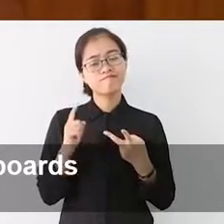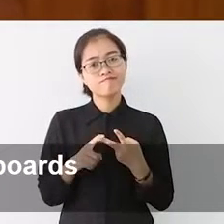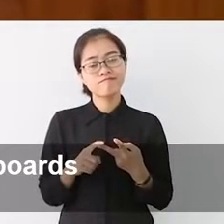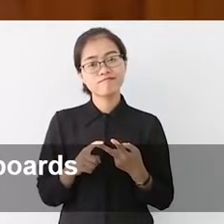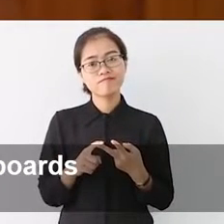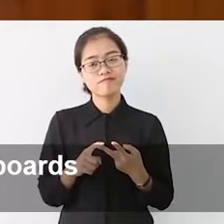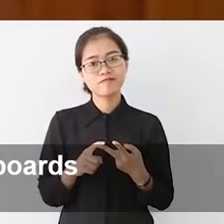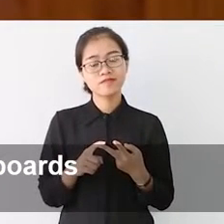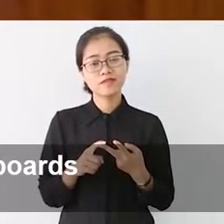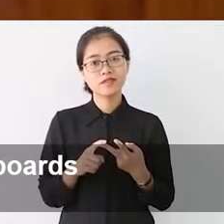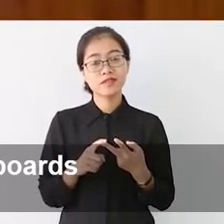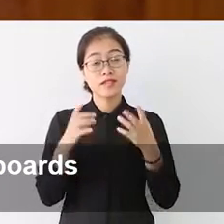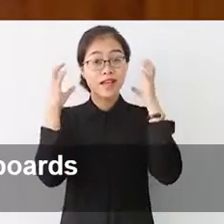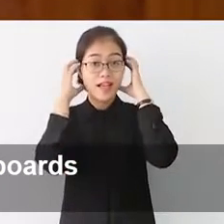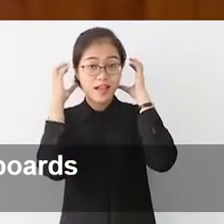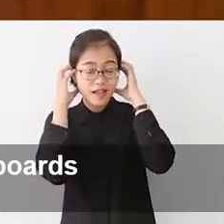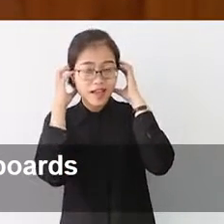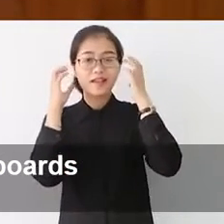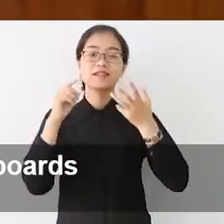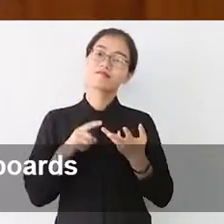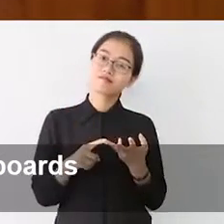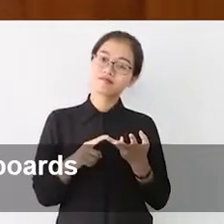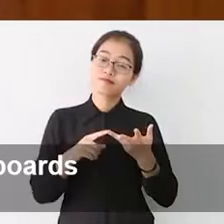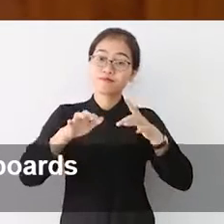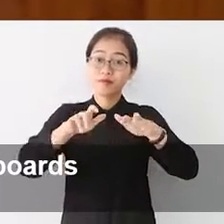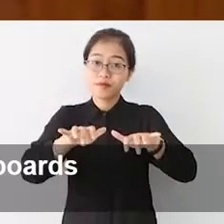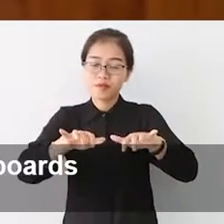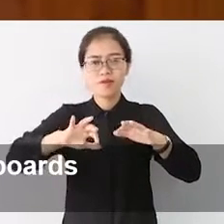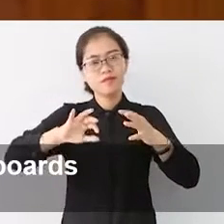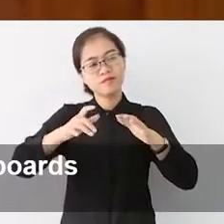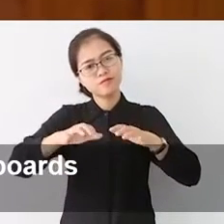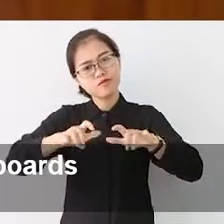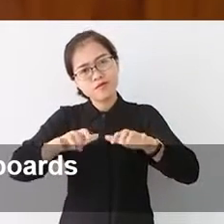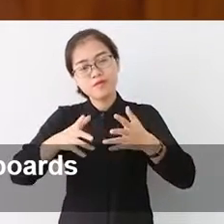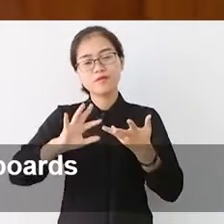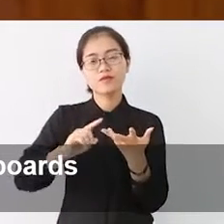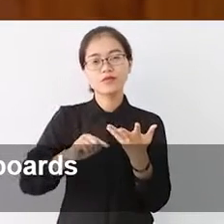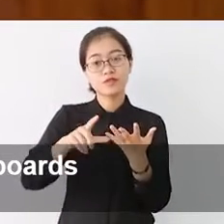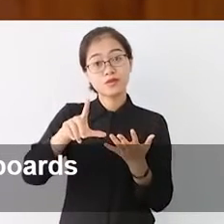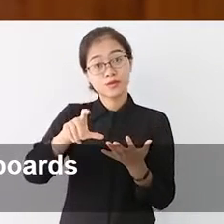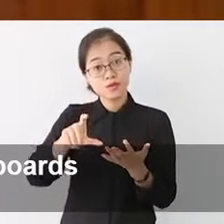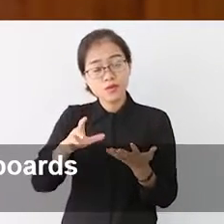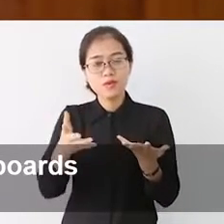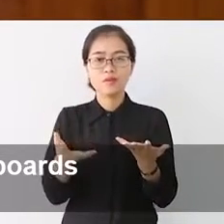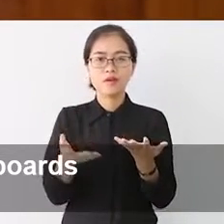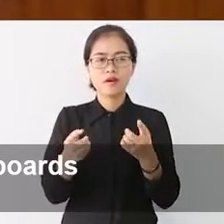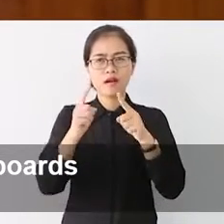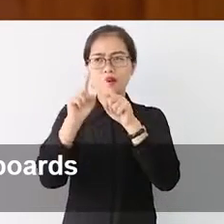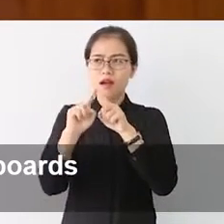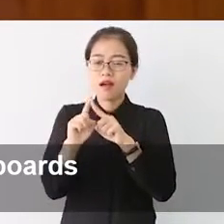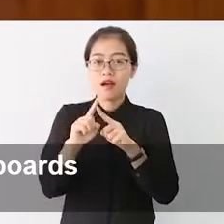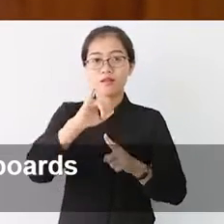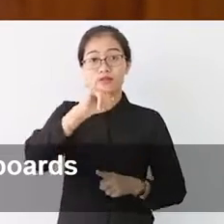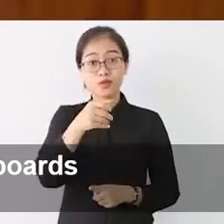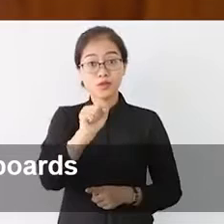vi tính, một số thiết bị hỗ trợ nghe như là headphone, bàn phím, chuột, rồi một số phần mềm hỗ